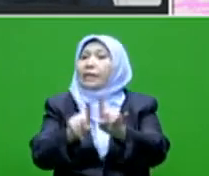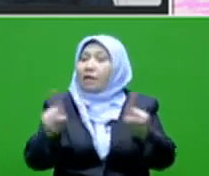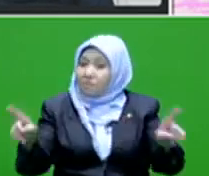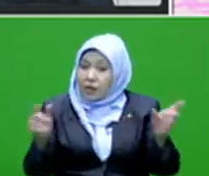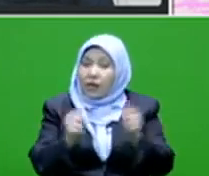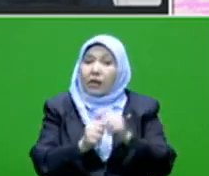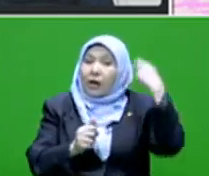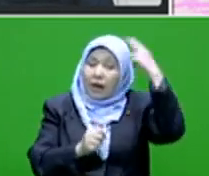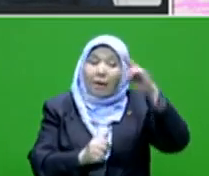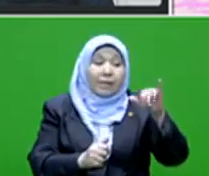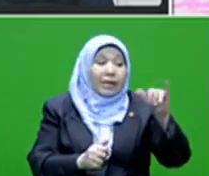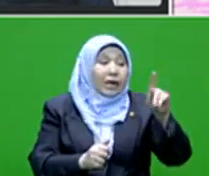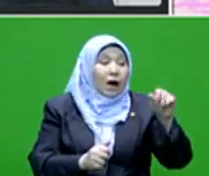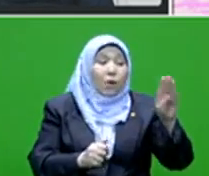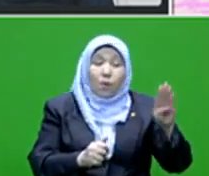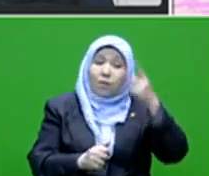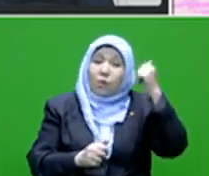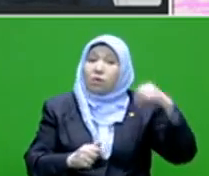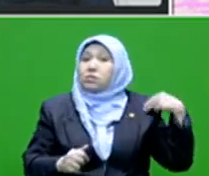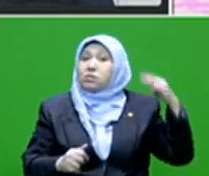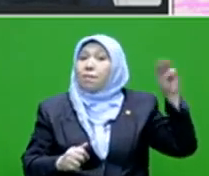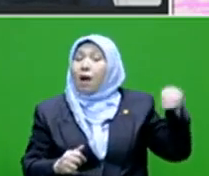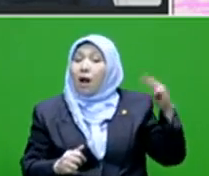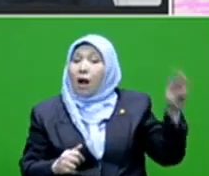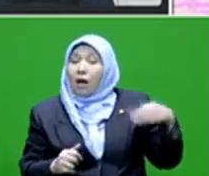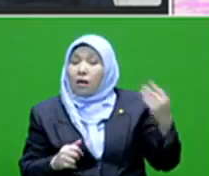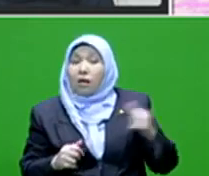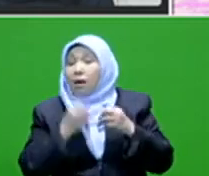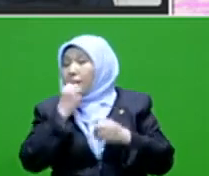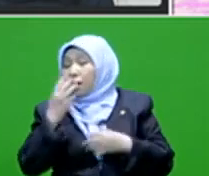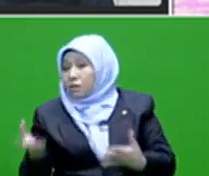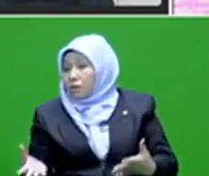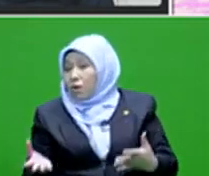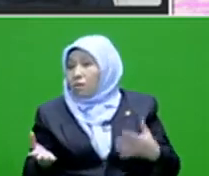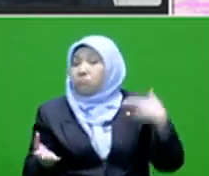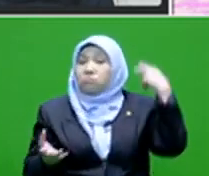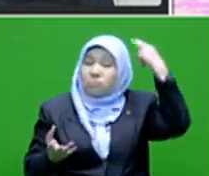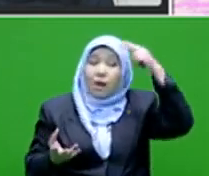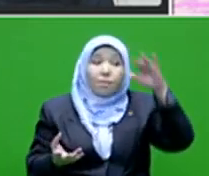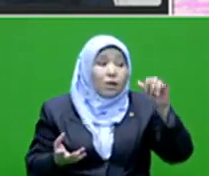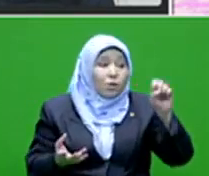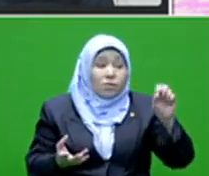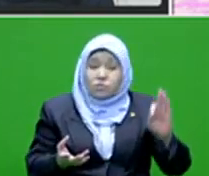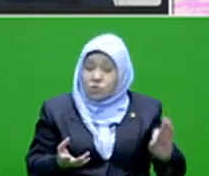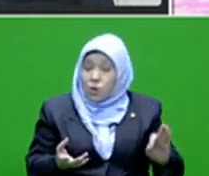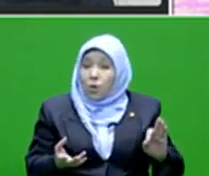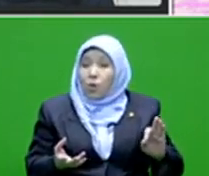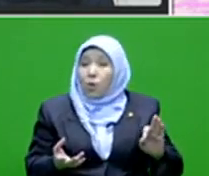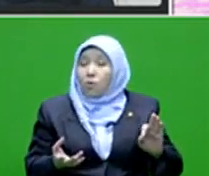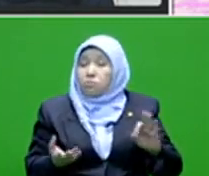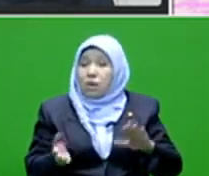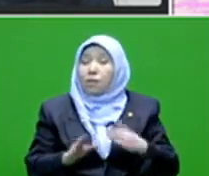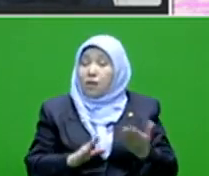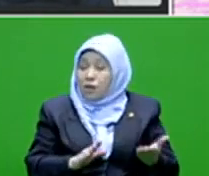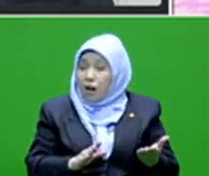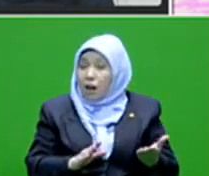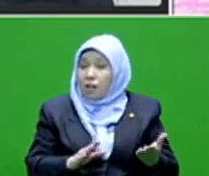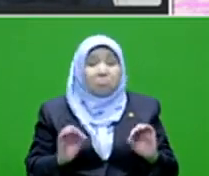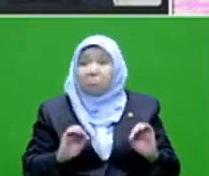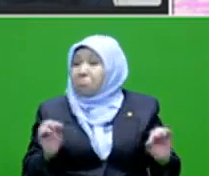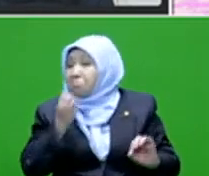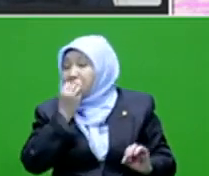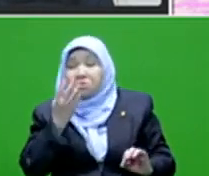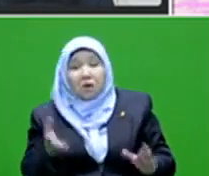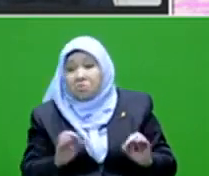Nabi Ya'qub, kerana malaikat tak bagi tahu pun dekat dia kata Nabi Yusuf meninggal dunia. Sebab Nabi Yusuf kan dah jadi Nabi, lepas tu baru hilang kan. Ya